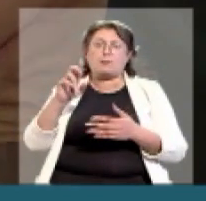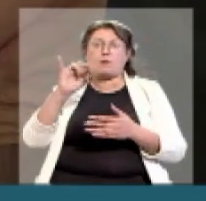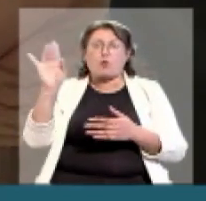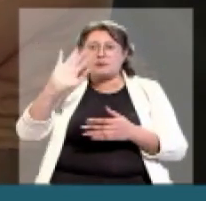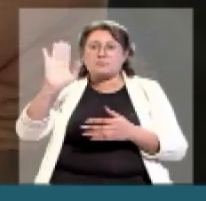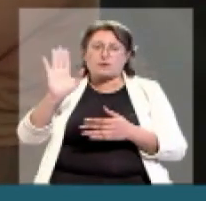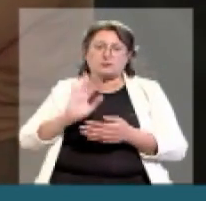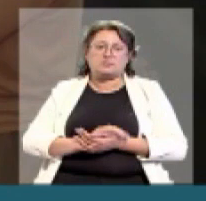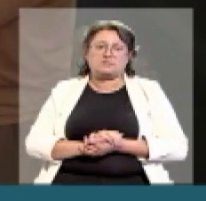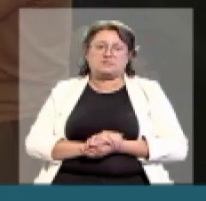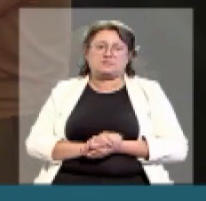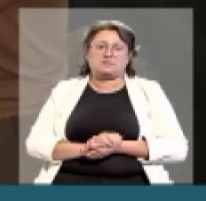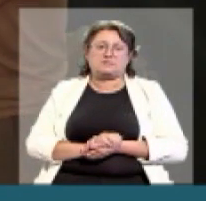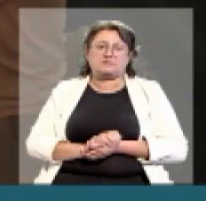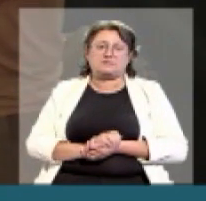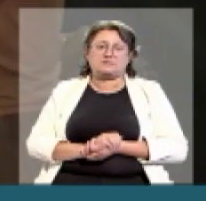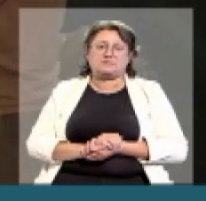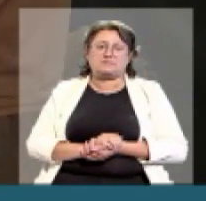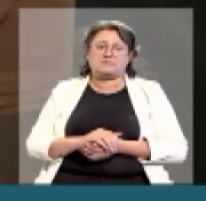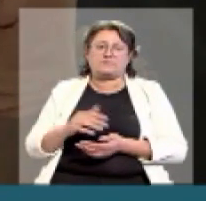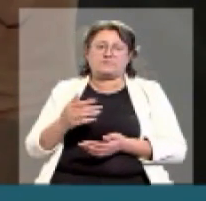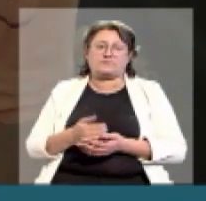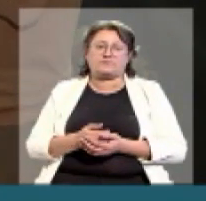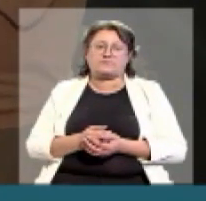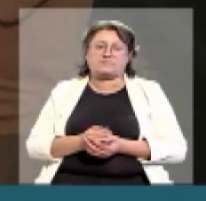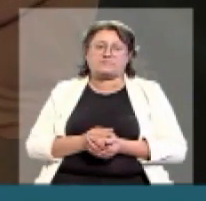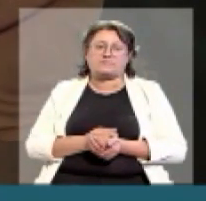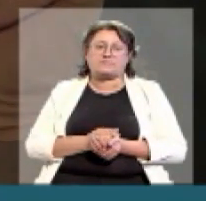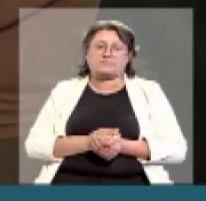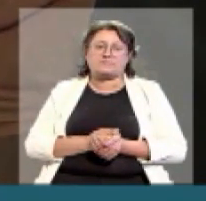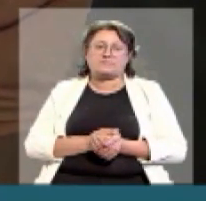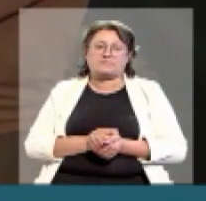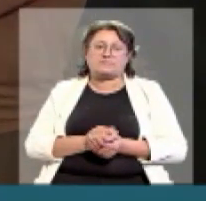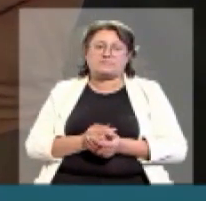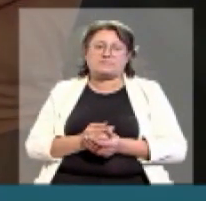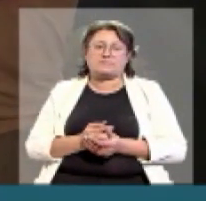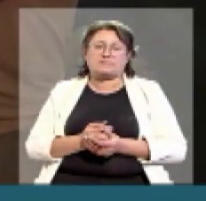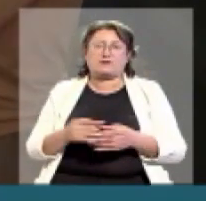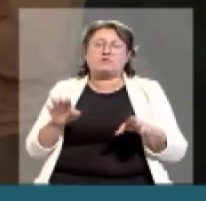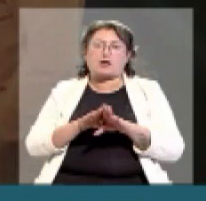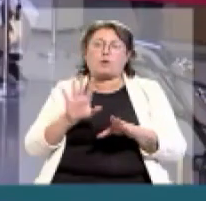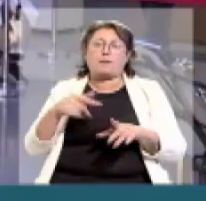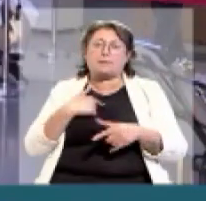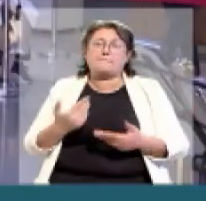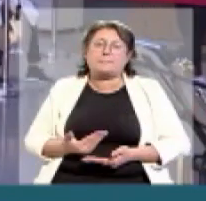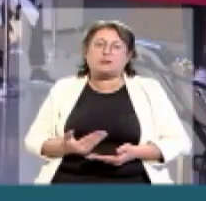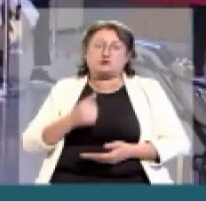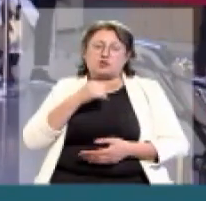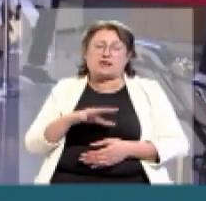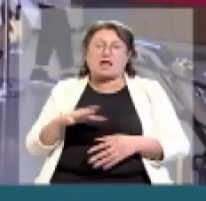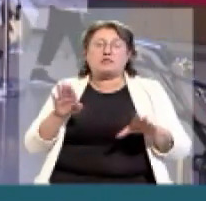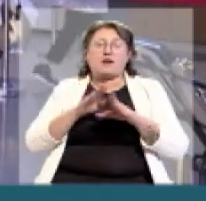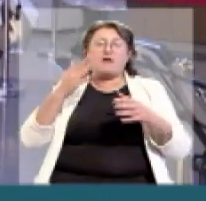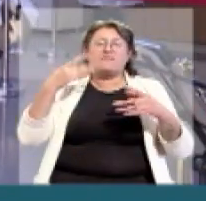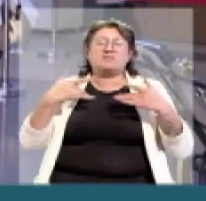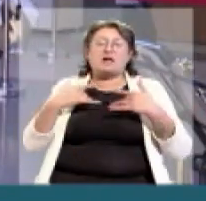Бонни, амон, и вино там, бутылки, в общем, мы... Ну, вот такое вот пережили. Помимо награды в